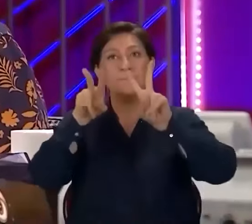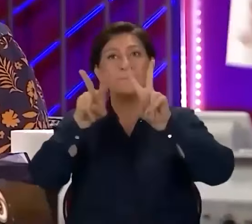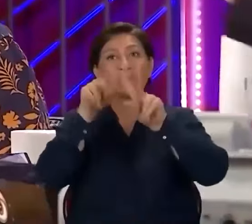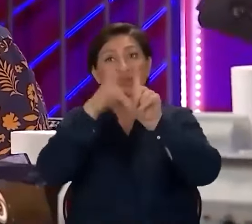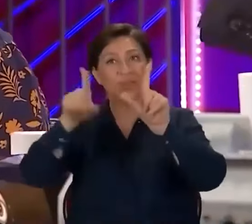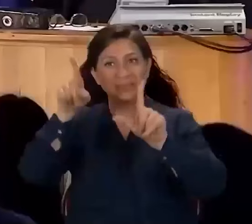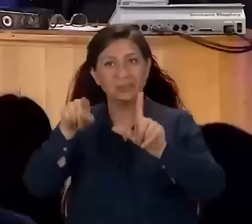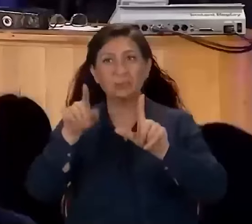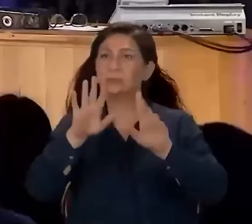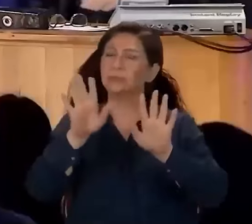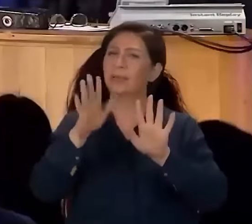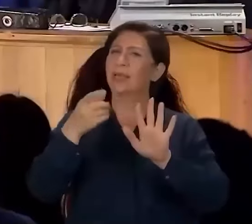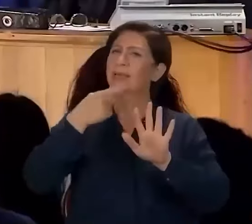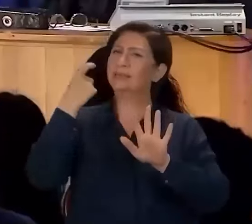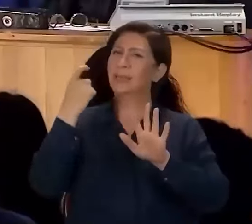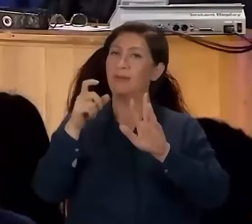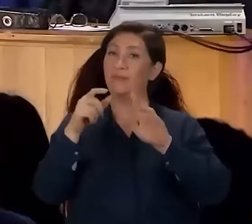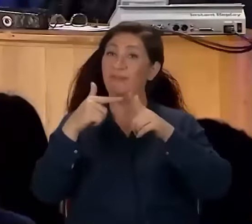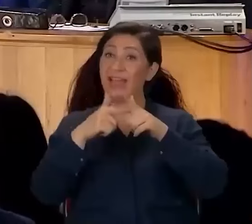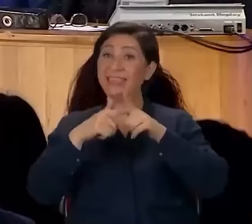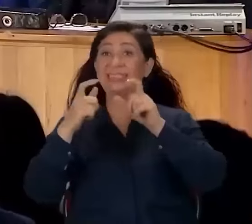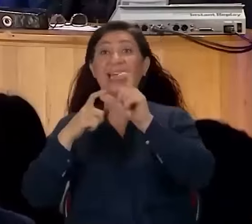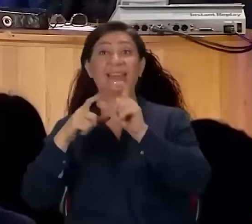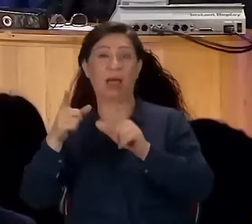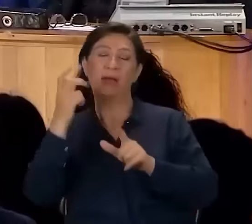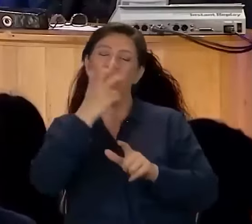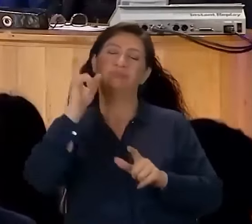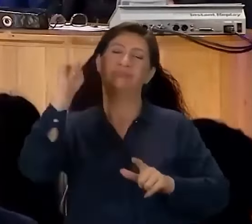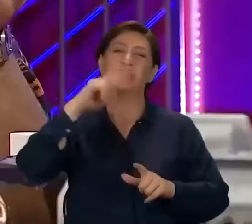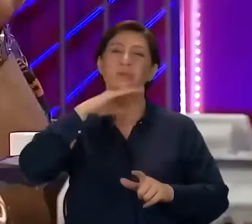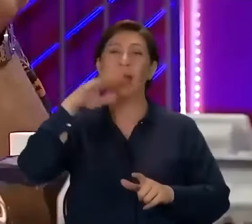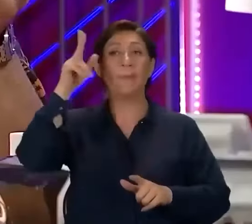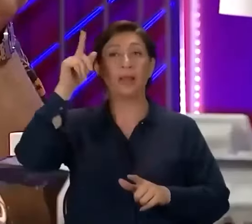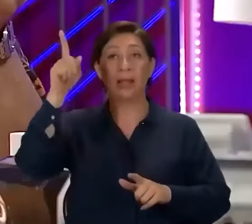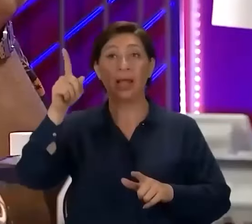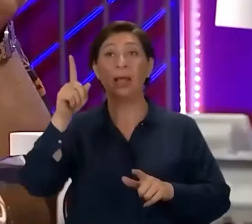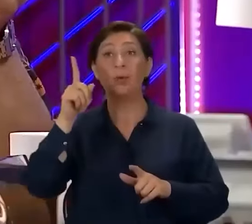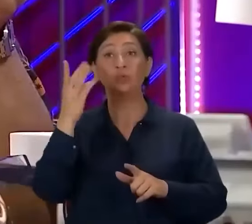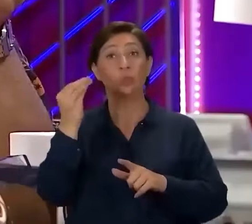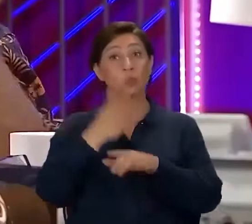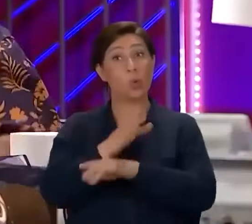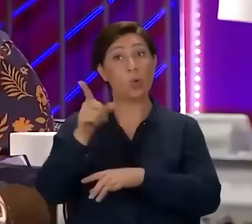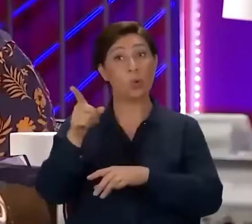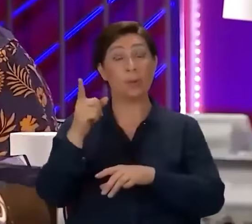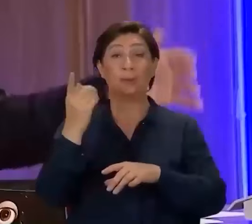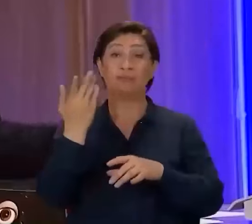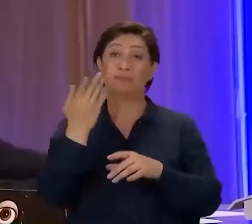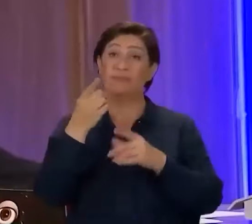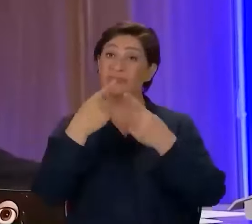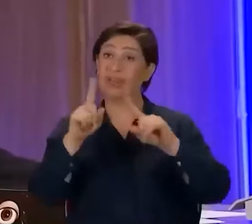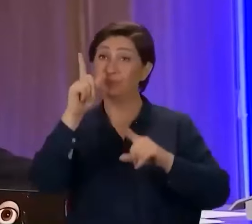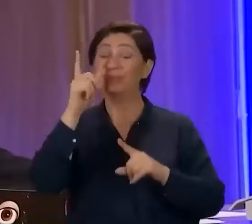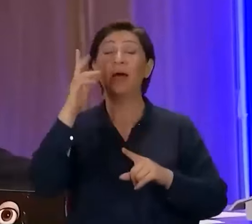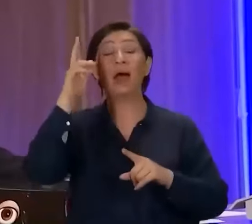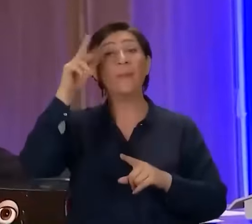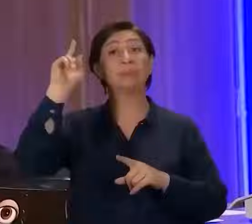bence. Hayır ama bir Frank Sinatra falan okumak ister belki. Bir Frank Sinatra olmak ister. Bak, ya mesela bir... Bak çok doğru. Bir My Way falan filan değil mi